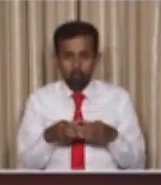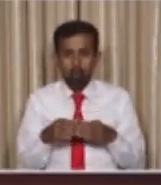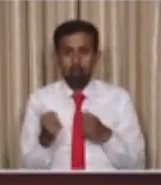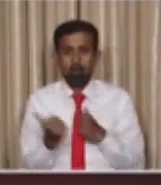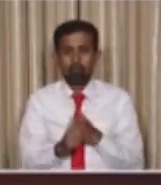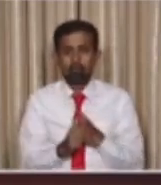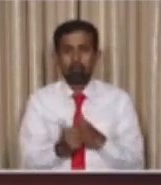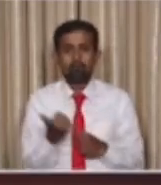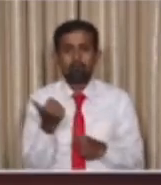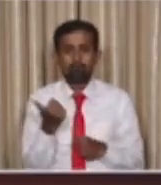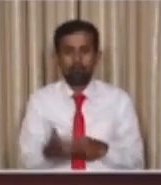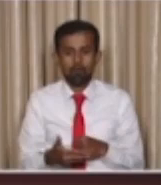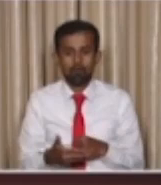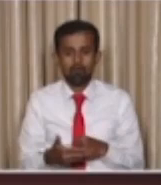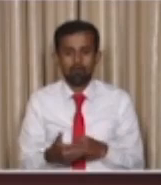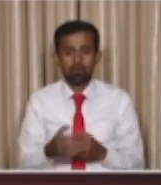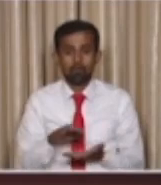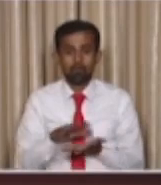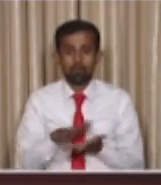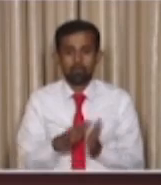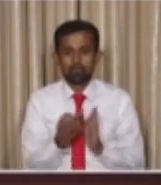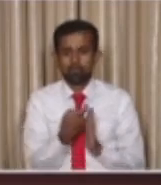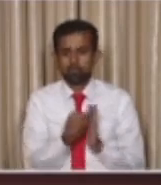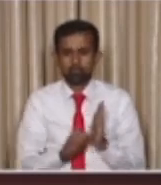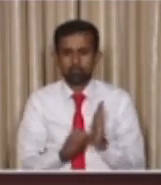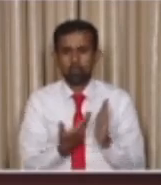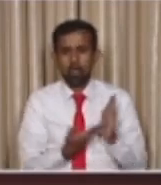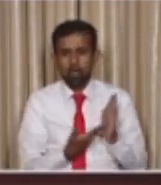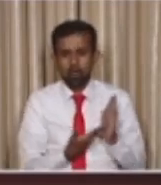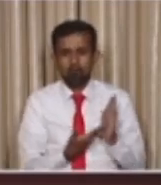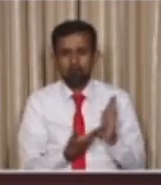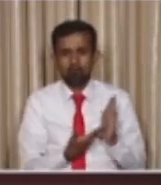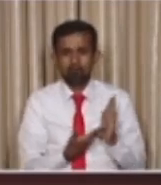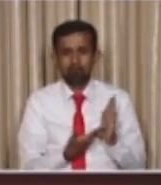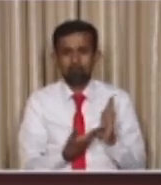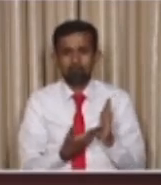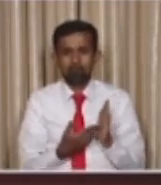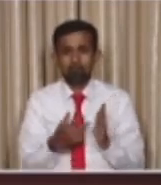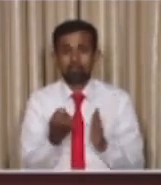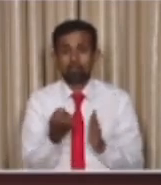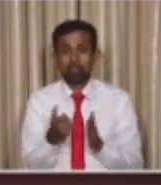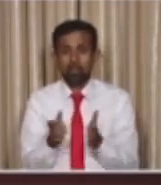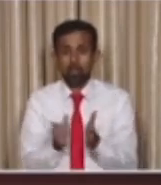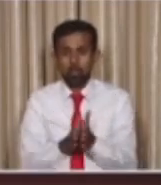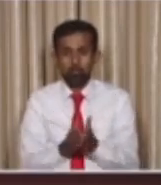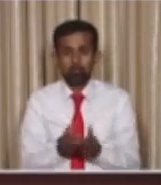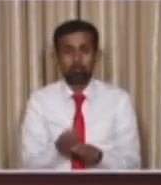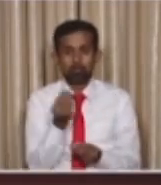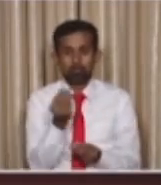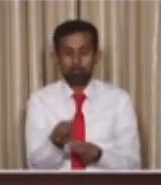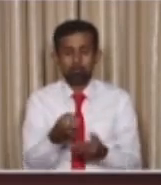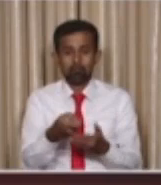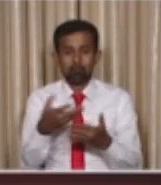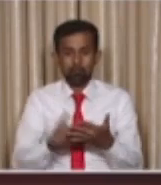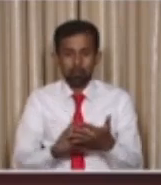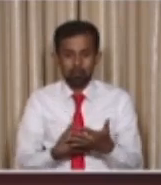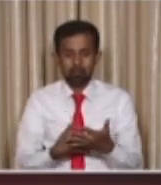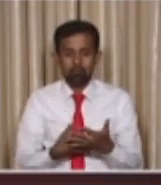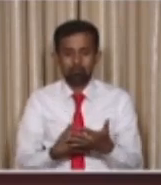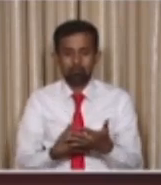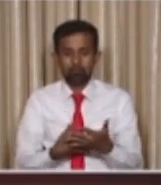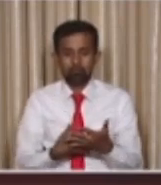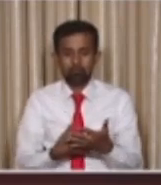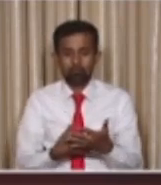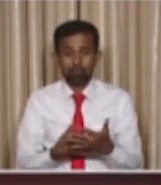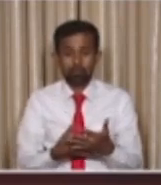ඉතාමත් වැදගත්. ස්ථාවර නියෝගවල නම් සඳහන් වෙලා තිබෙනවා ගිණුම් කාරක සභාව ඉදිරිපත් කරන වාර්තා